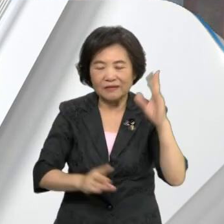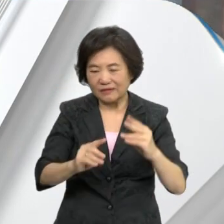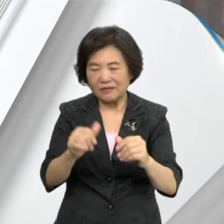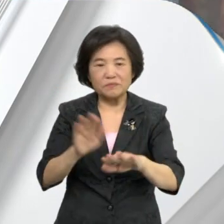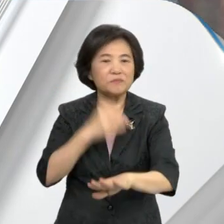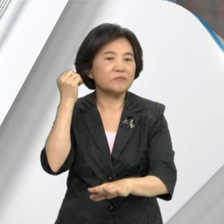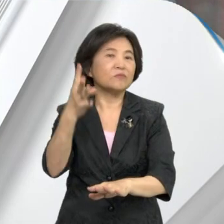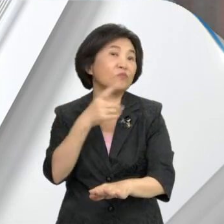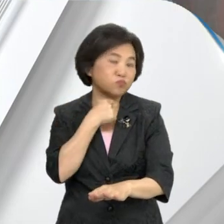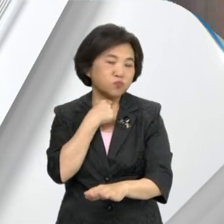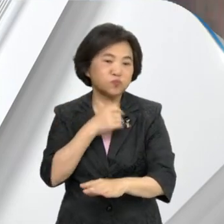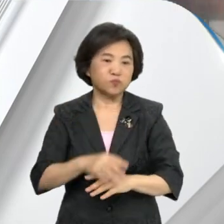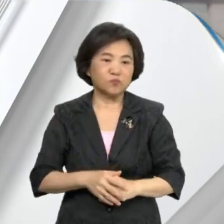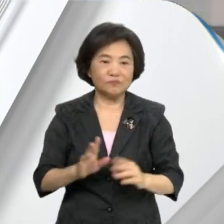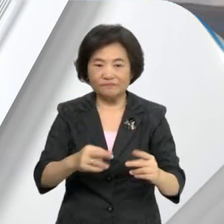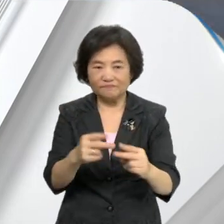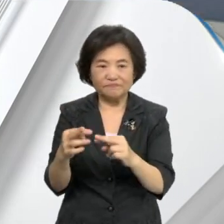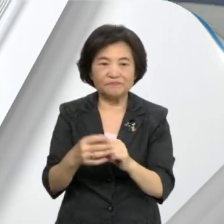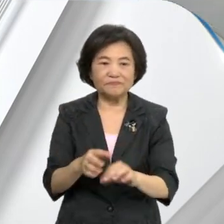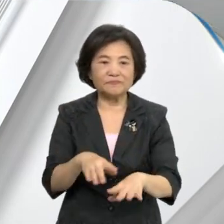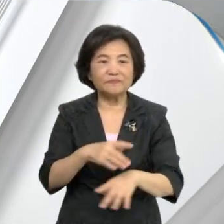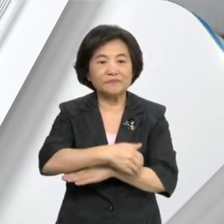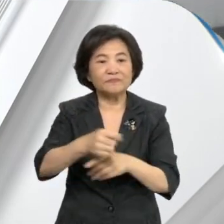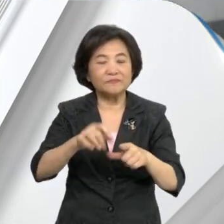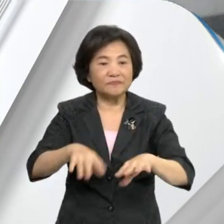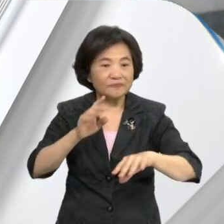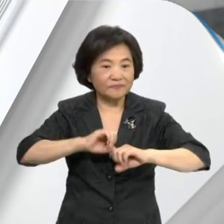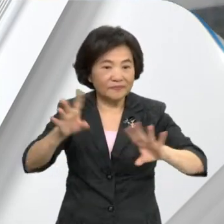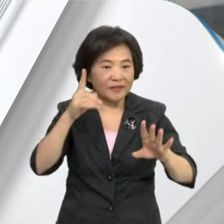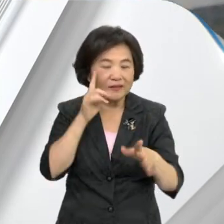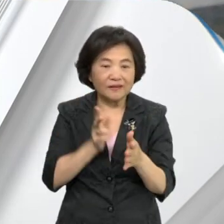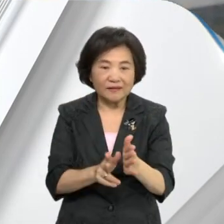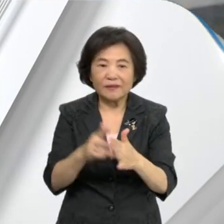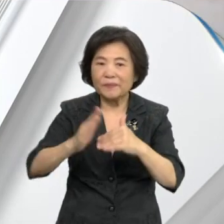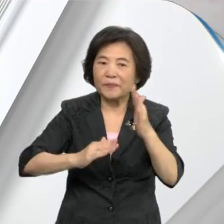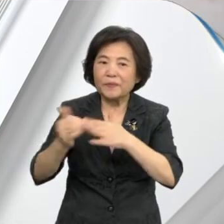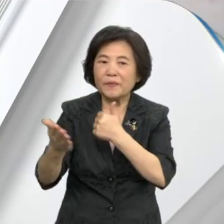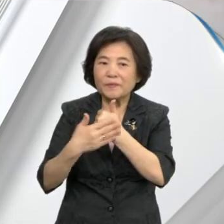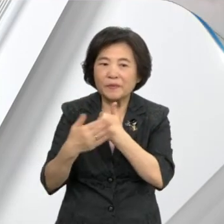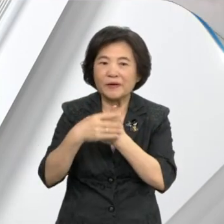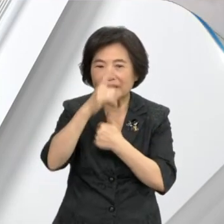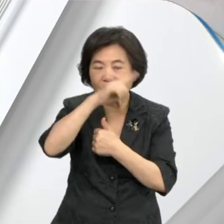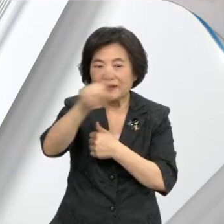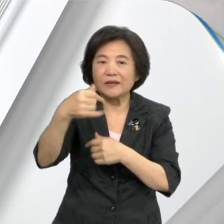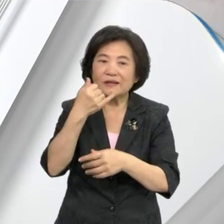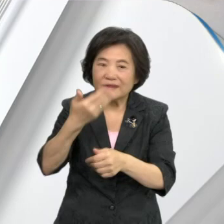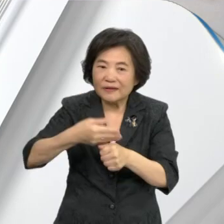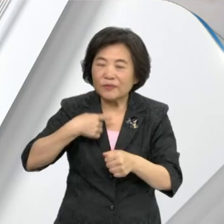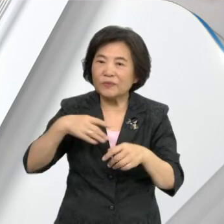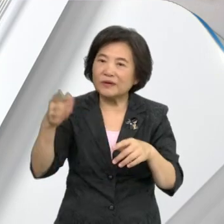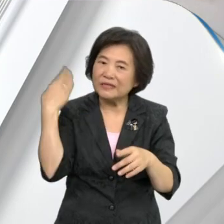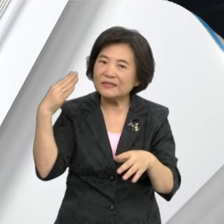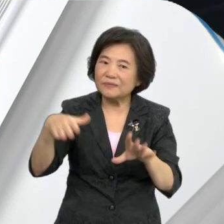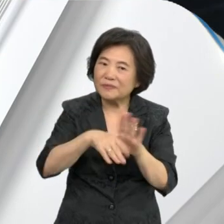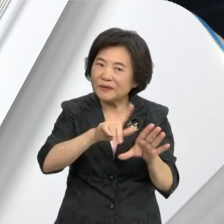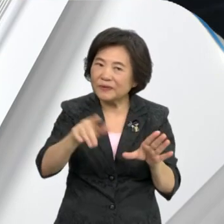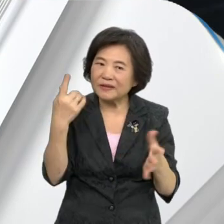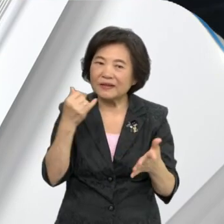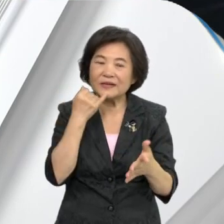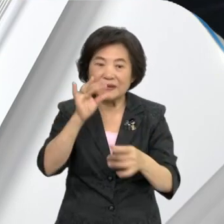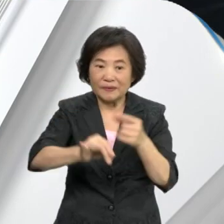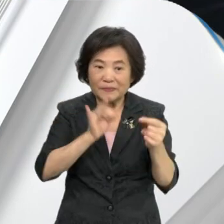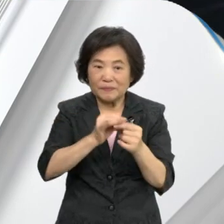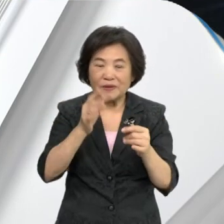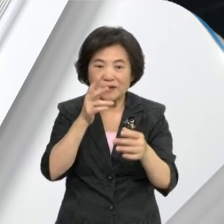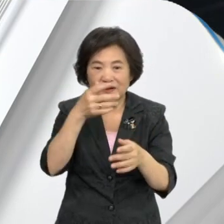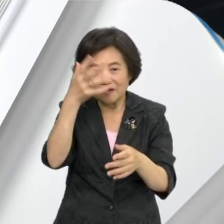板总是要重新整修。昨天向公所将会请台铁的协助，请今日提供相关的文物，爱本百年老